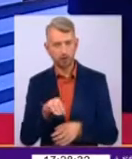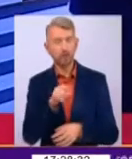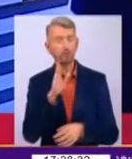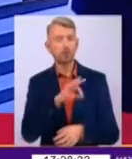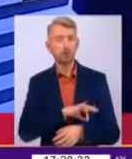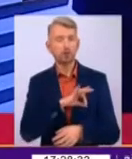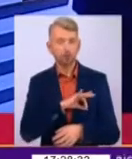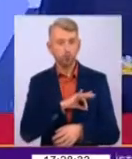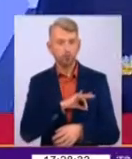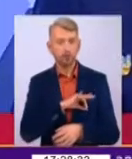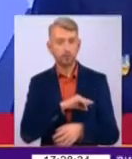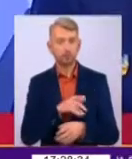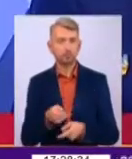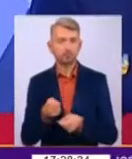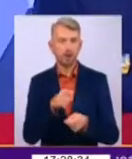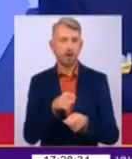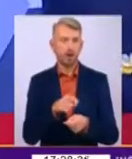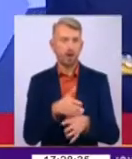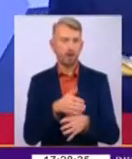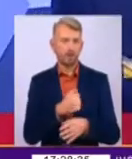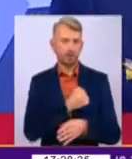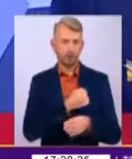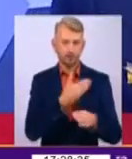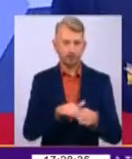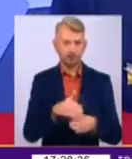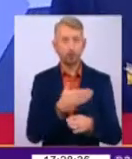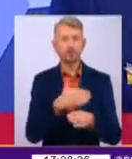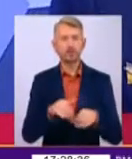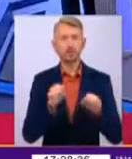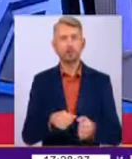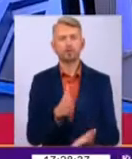завод частину. Частина може дислокуватися в місті